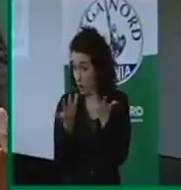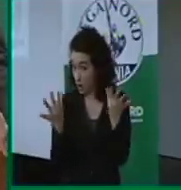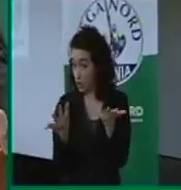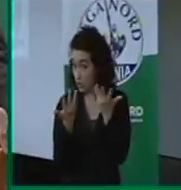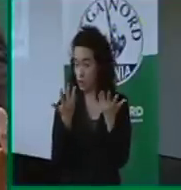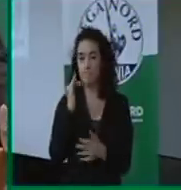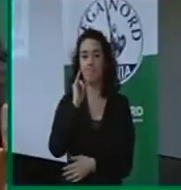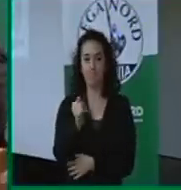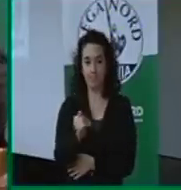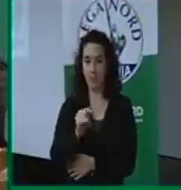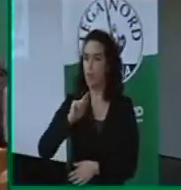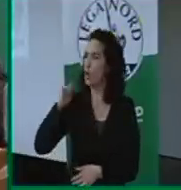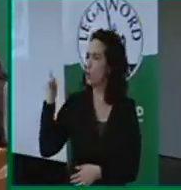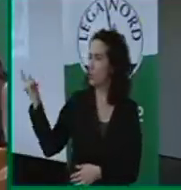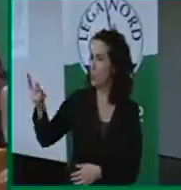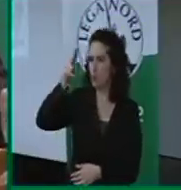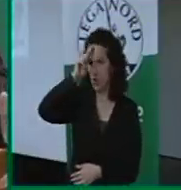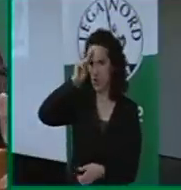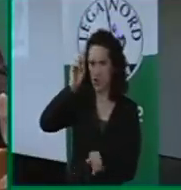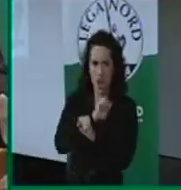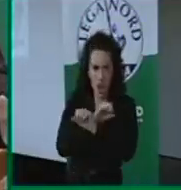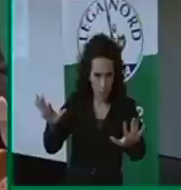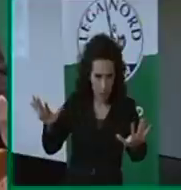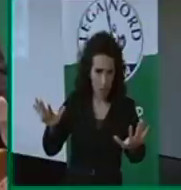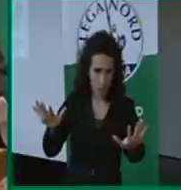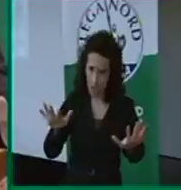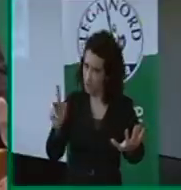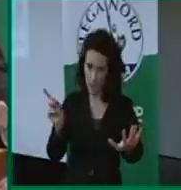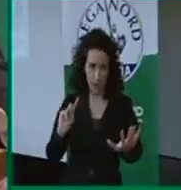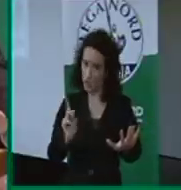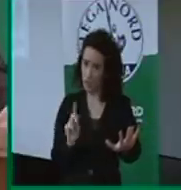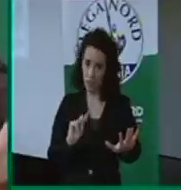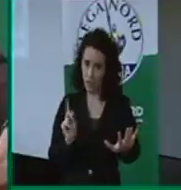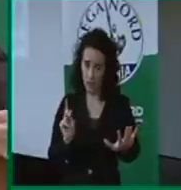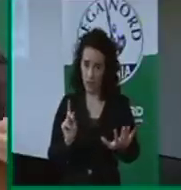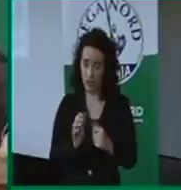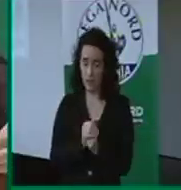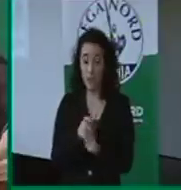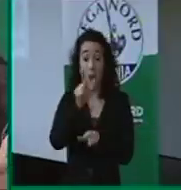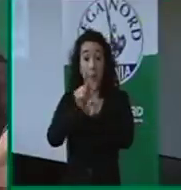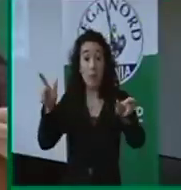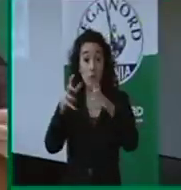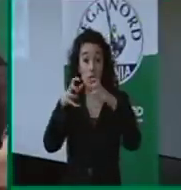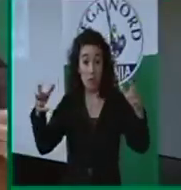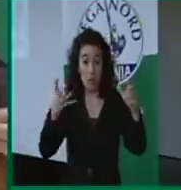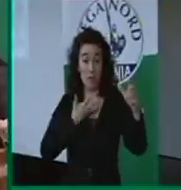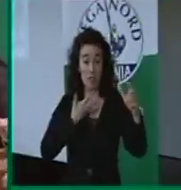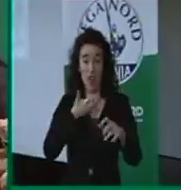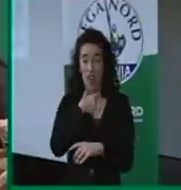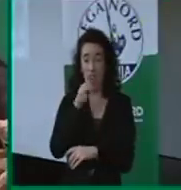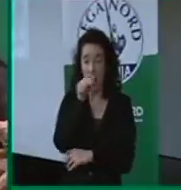diventati tutti scemi contemporaneamente della gente che ha delle imprese che sono aperte da